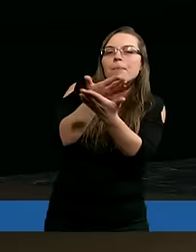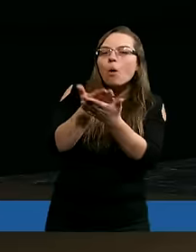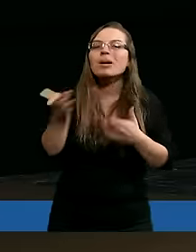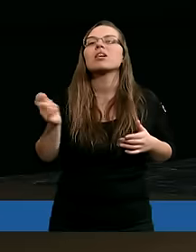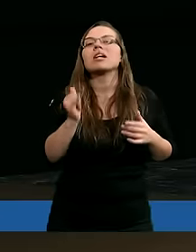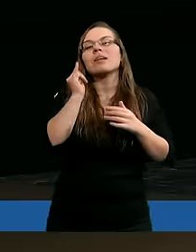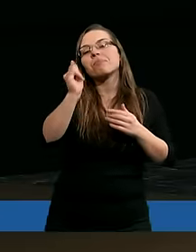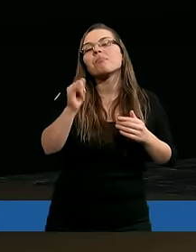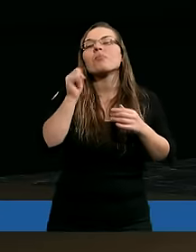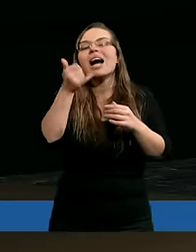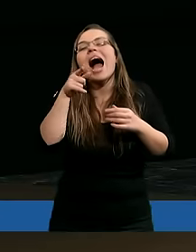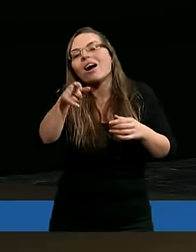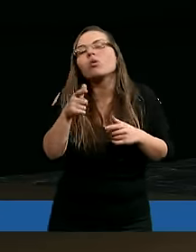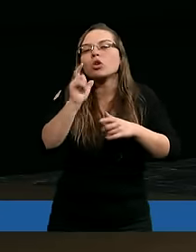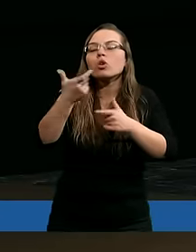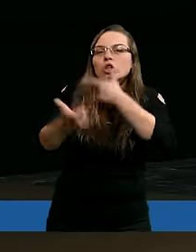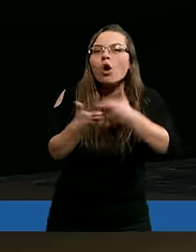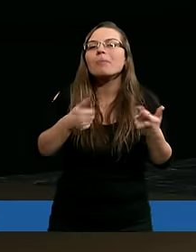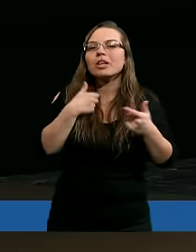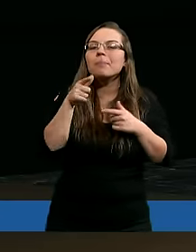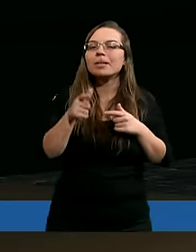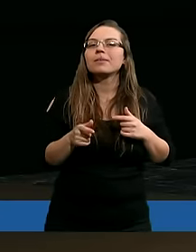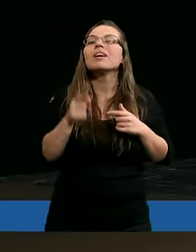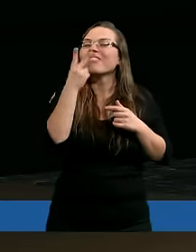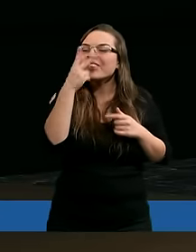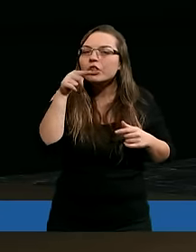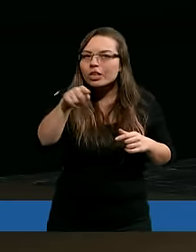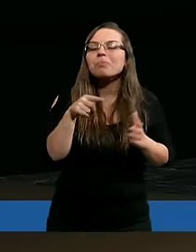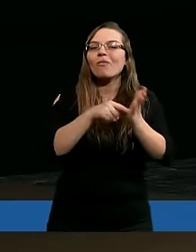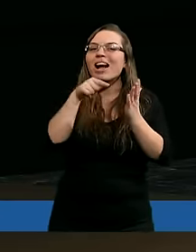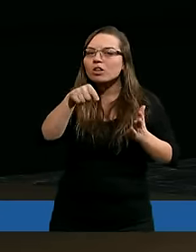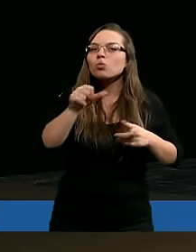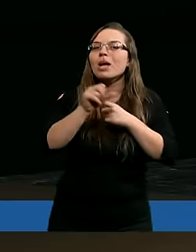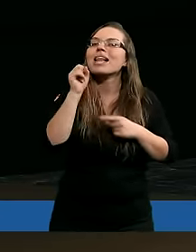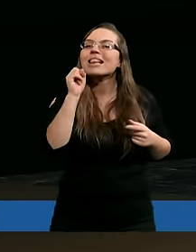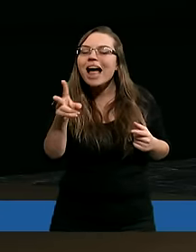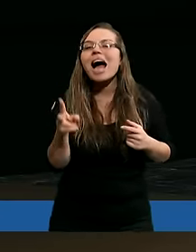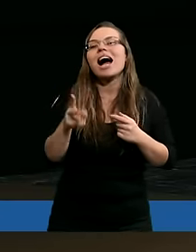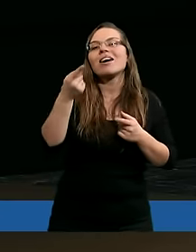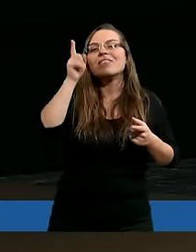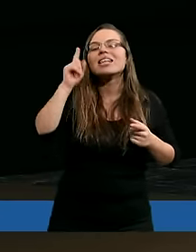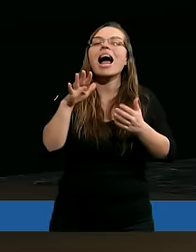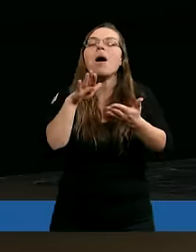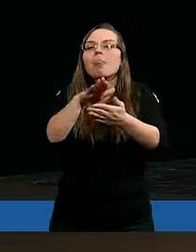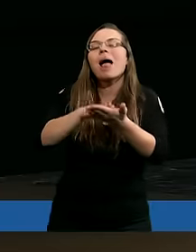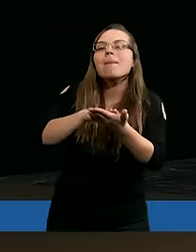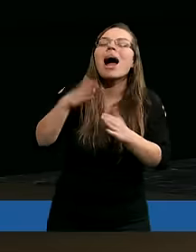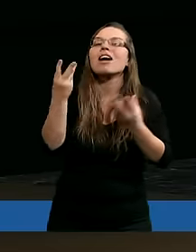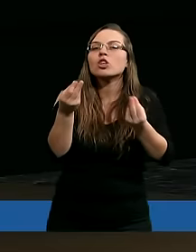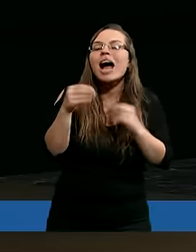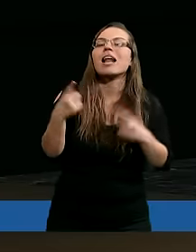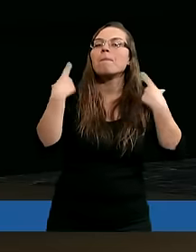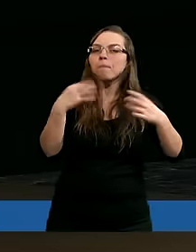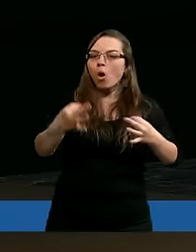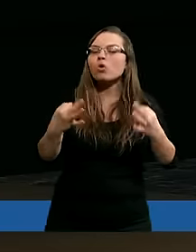wchodzi w jakąś polemikę z Jezusem i widzimy, że to właśnie jest taka fizycznie namacalna postać, która